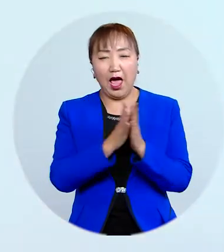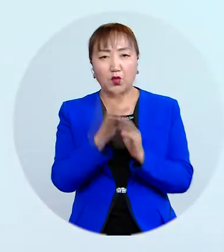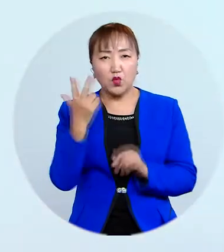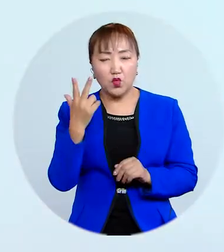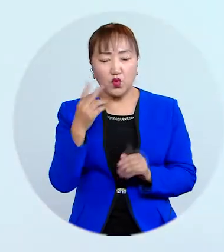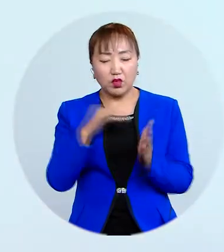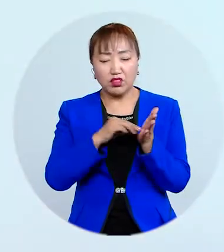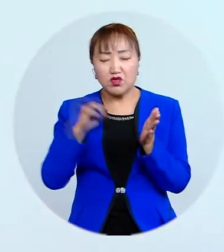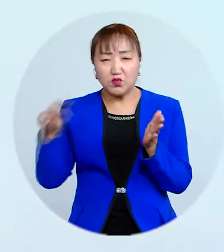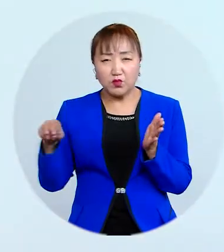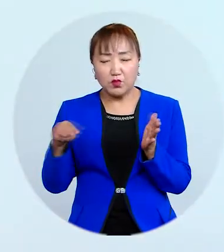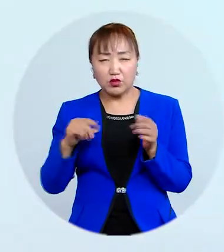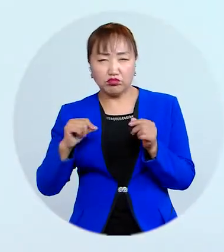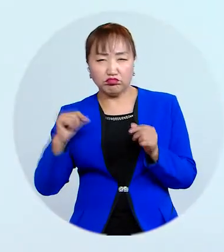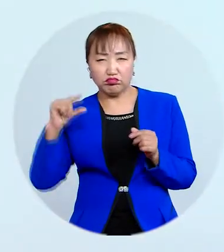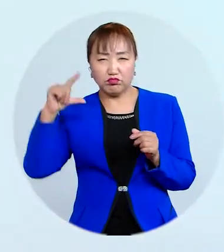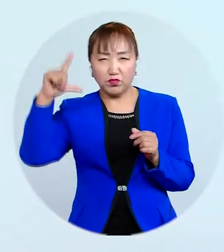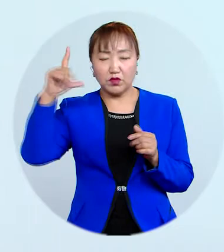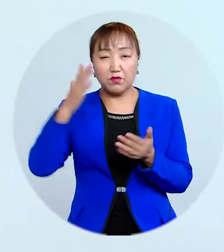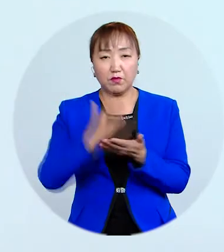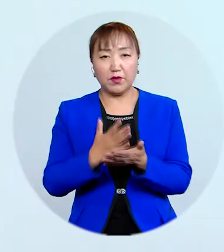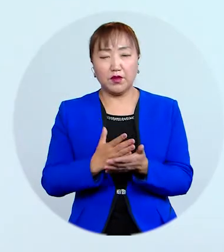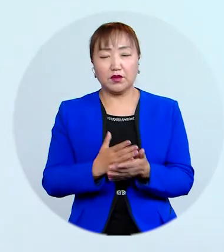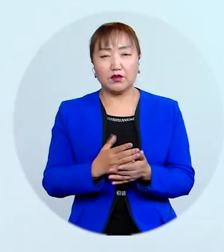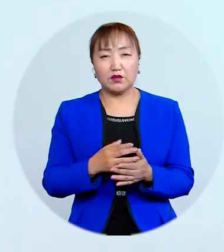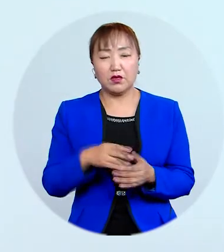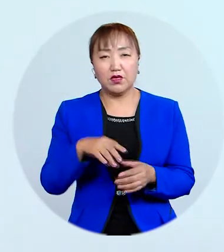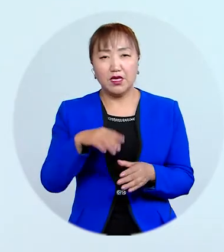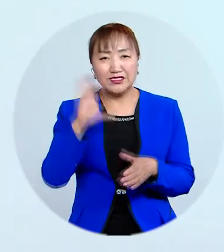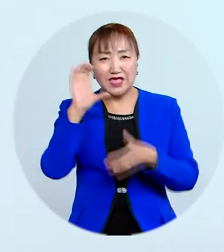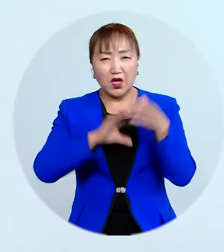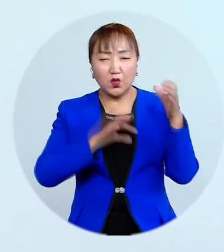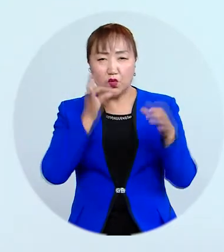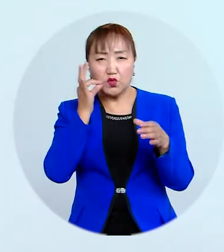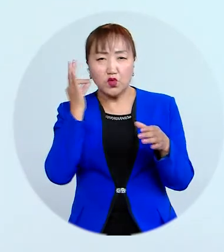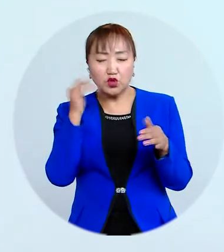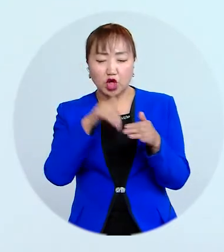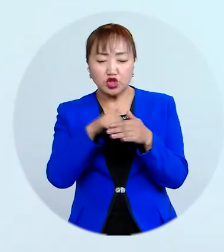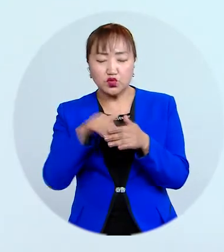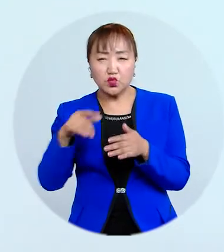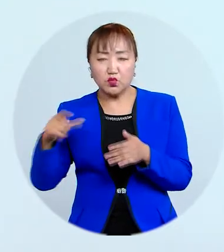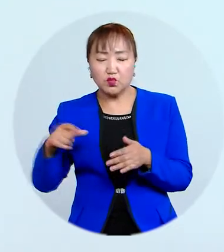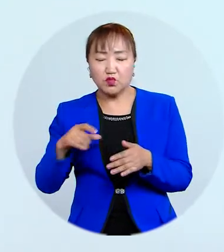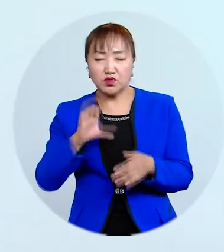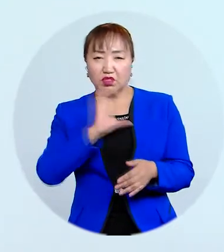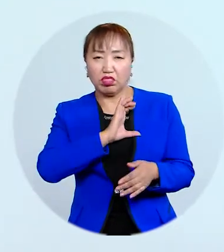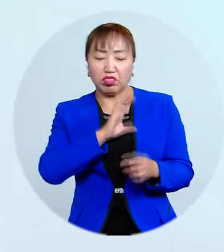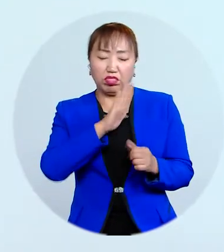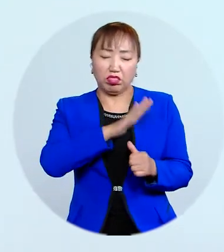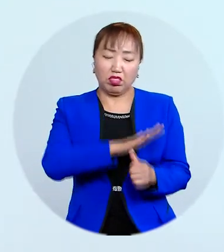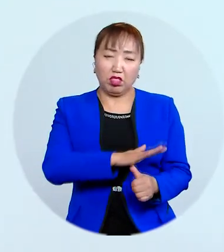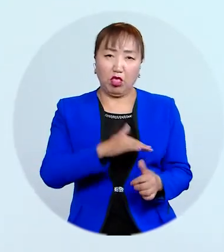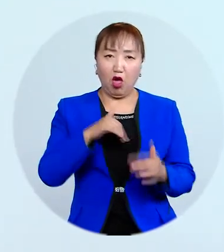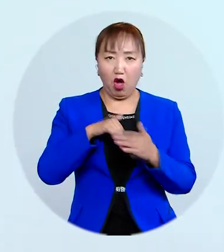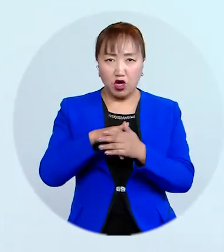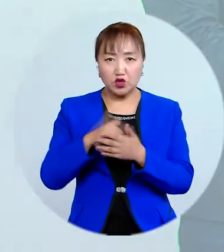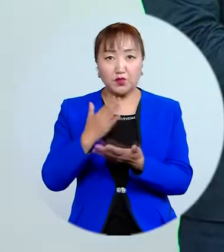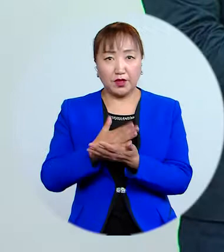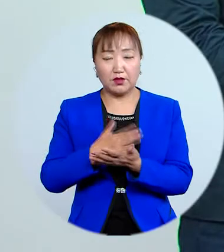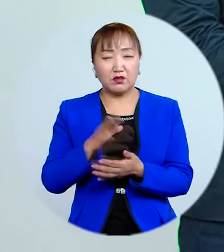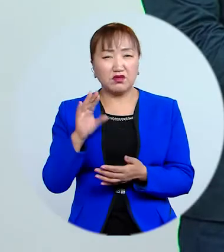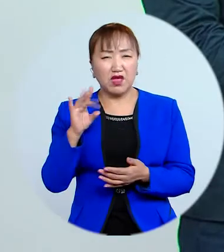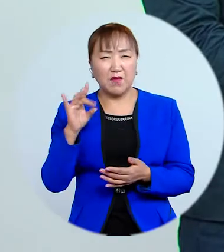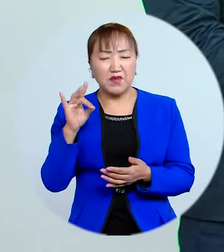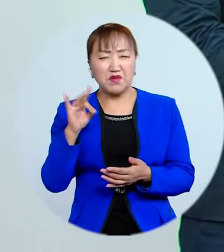Санхүүгийн залин луйварт өртсөн иргэн асар их хэмжээний сэтгэл зүйн дарамтанд өртөж байдаг. За тэгвэл ямар ямар төрлийн санхүүгийн залин